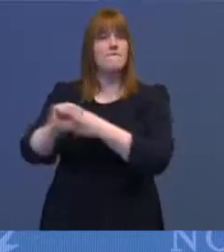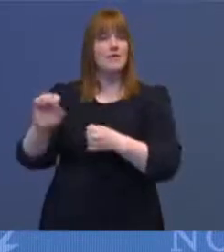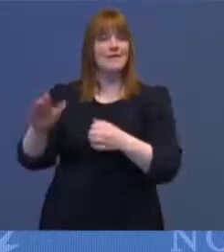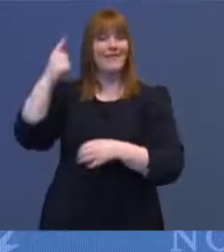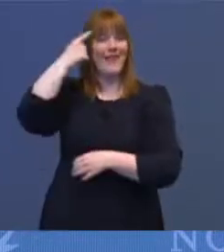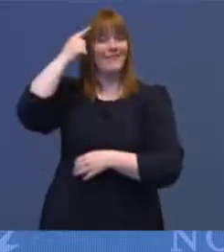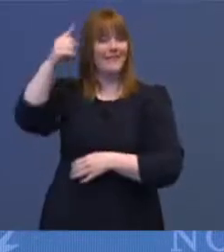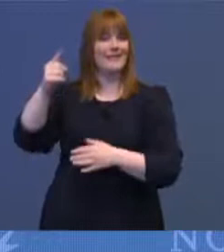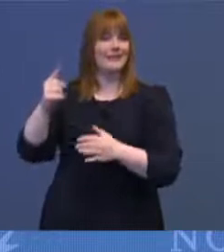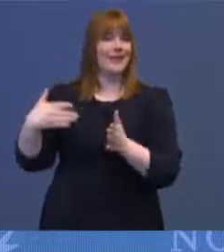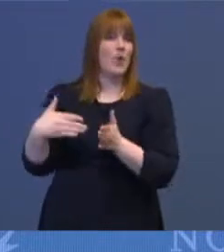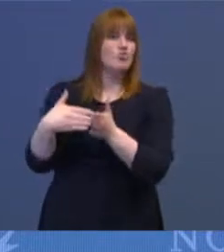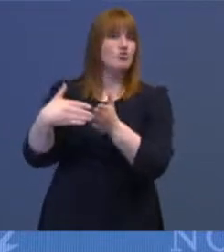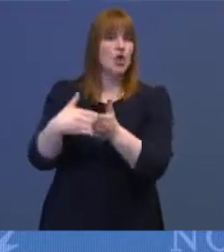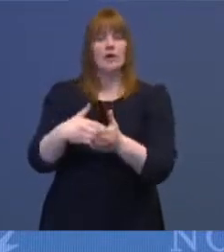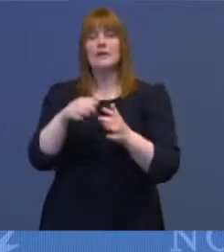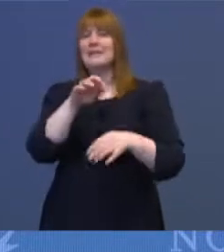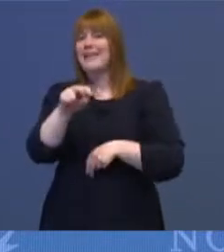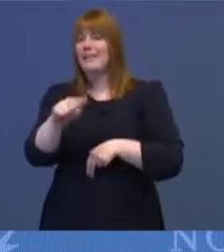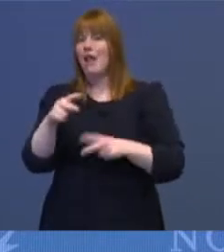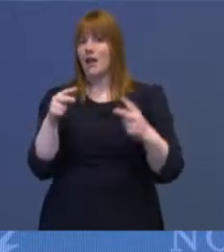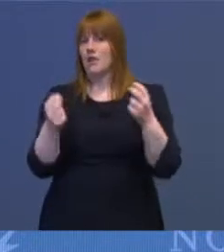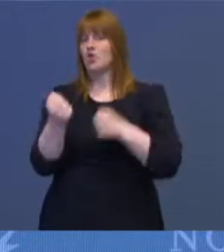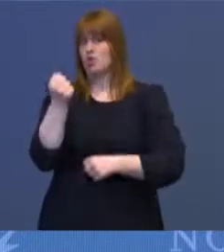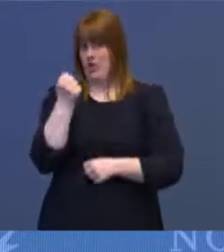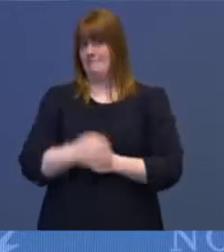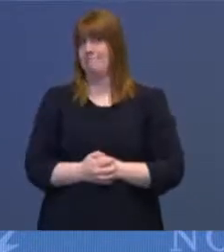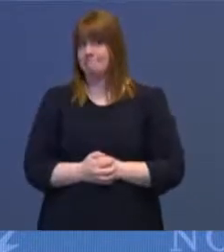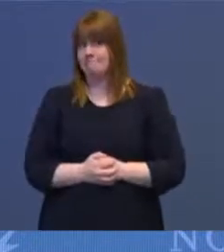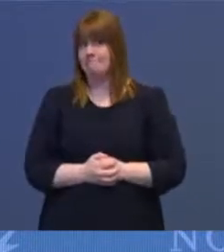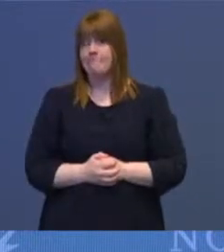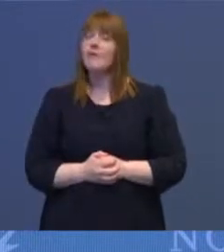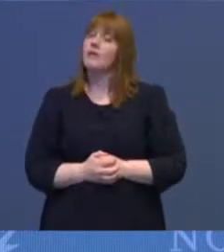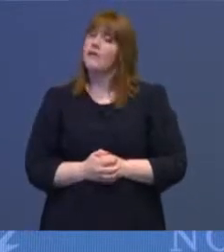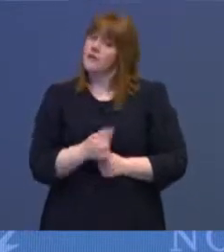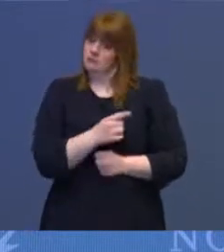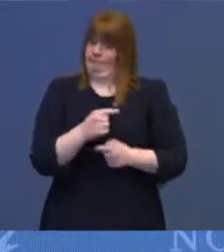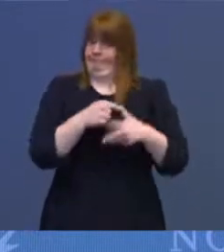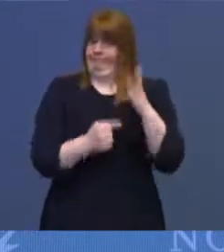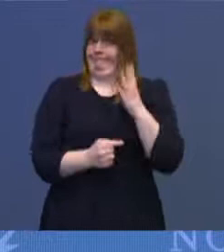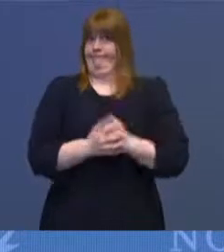motstå digitale trusler og styrke etterretningstjenesten. Dette